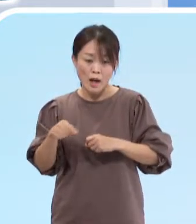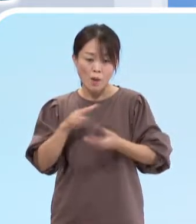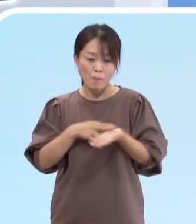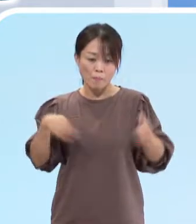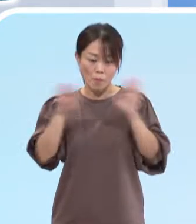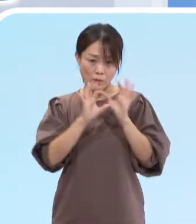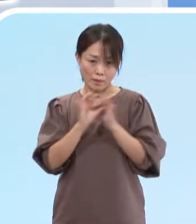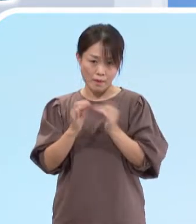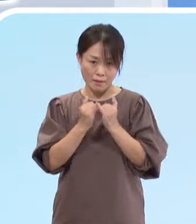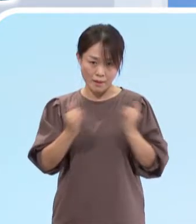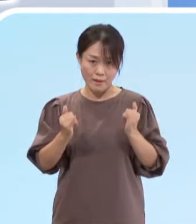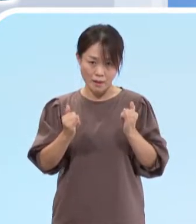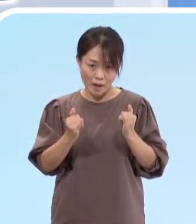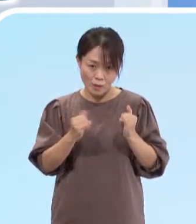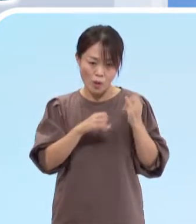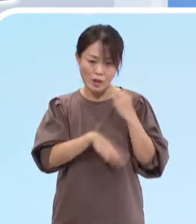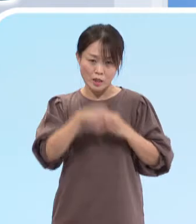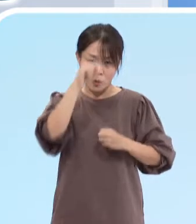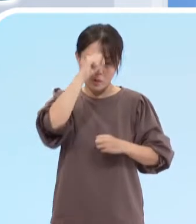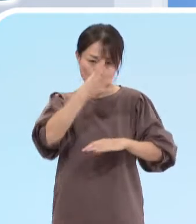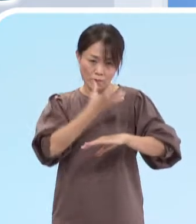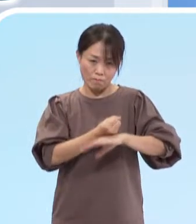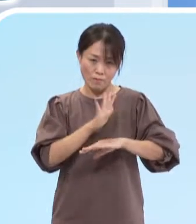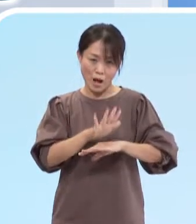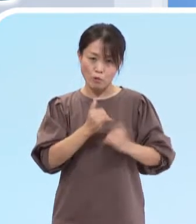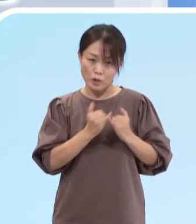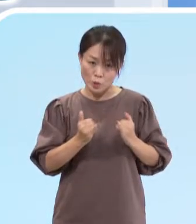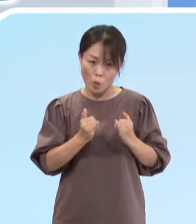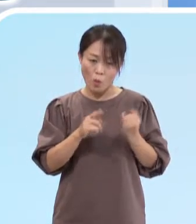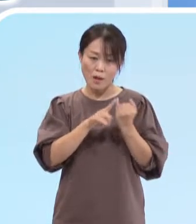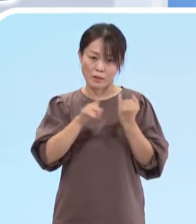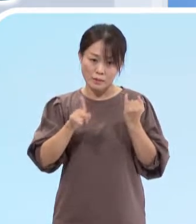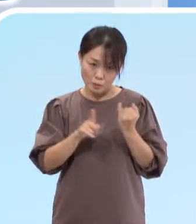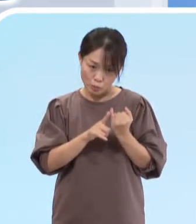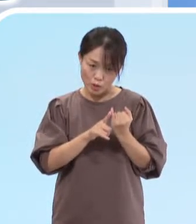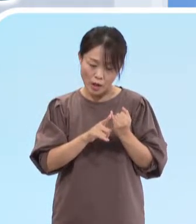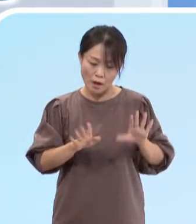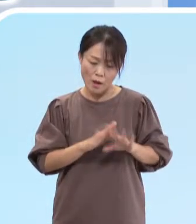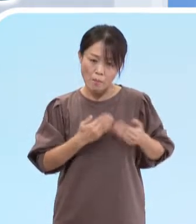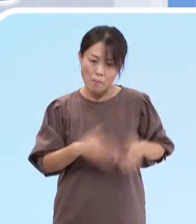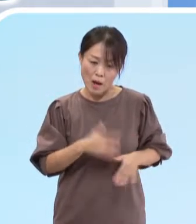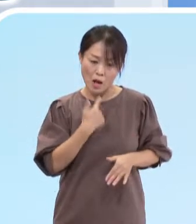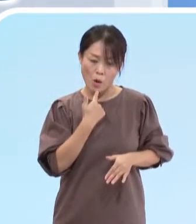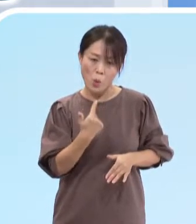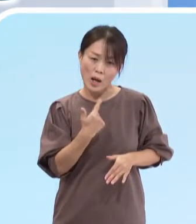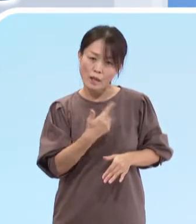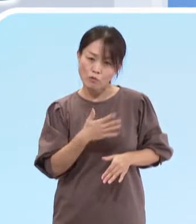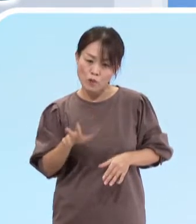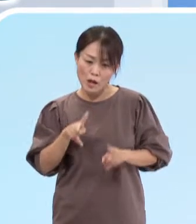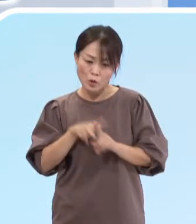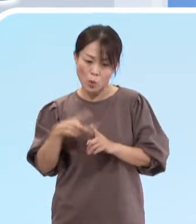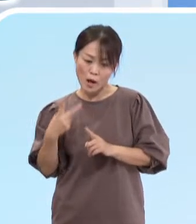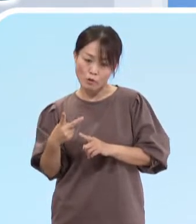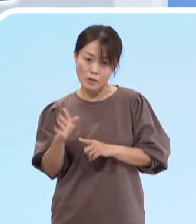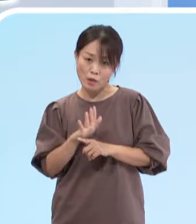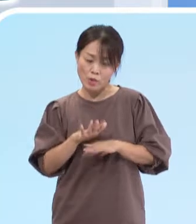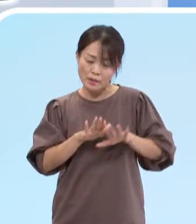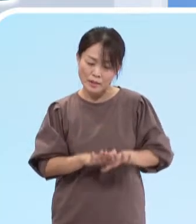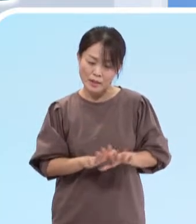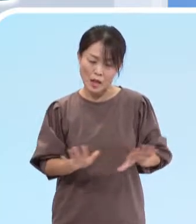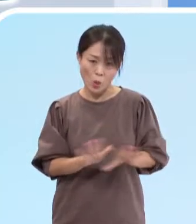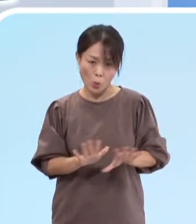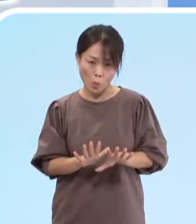従事者、あるいは基礎疾患、要するに持病をお持ちの方ですね、妊娠をされている方、生後6ヶ月から小学校2年生までの